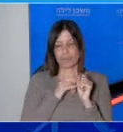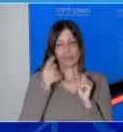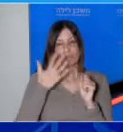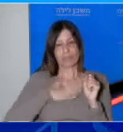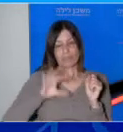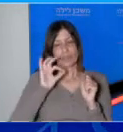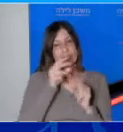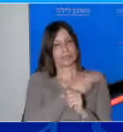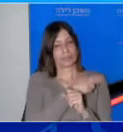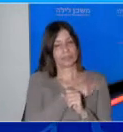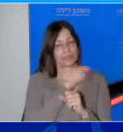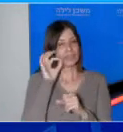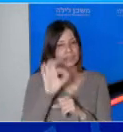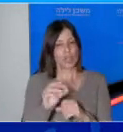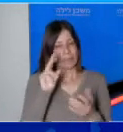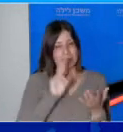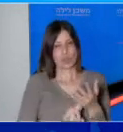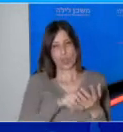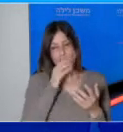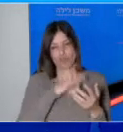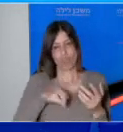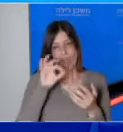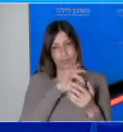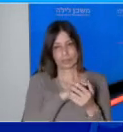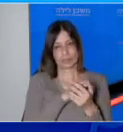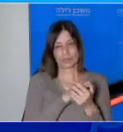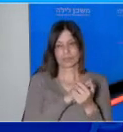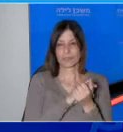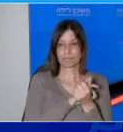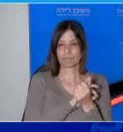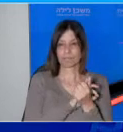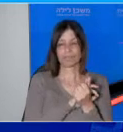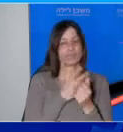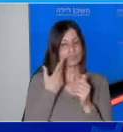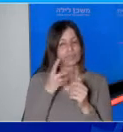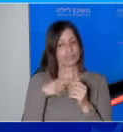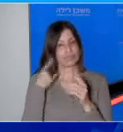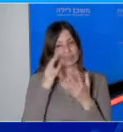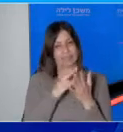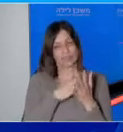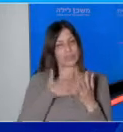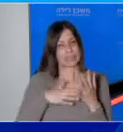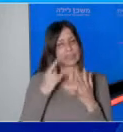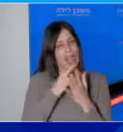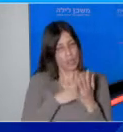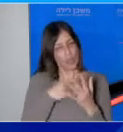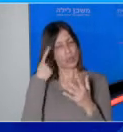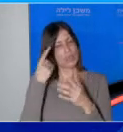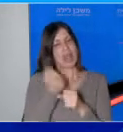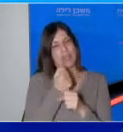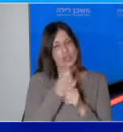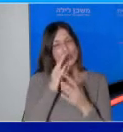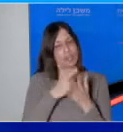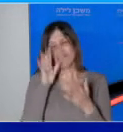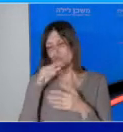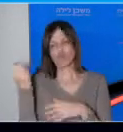וברצון של משטרה לפגוע בזכויות שלנו. אוקיי, אז רגע, אבל תמי, אני... זה חקות המון זמן לחקיקה, מה זה כשרוצים לחוקק, יודעים לחוקק יופי, גם תוך